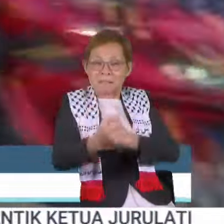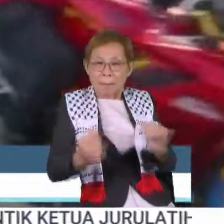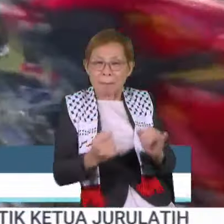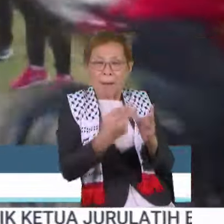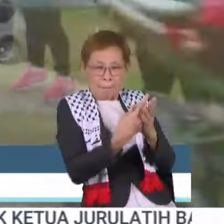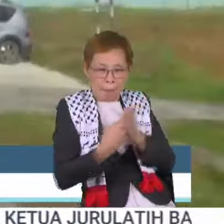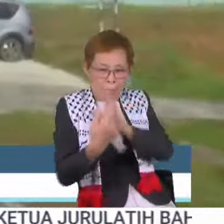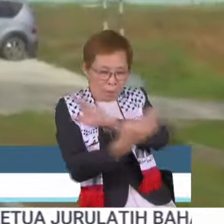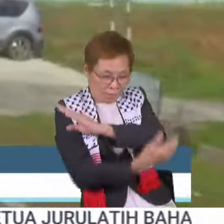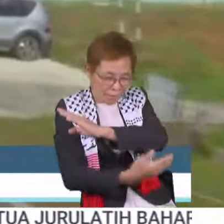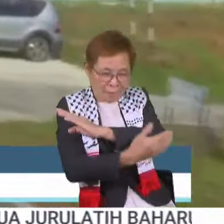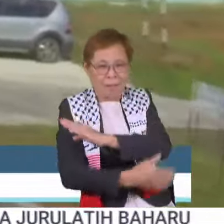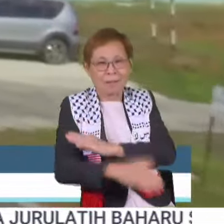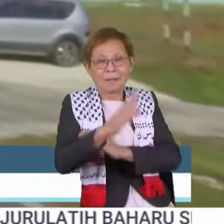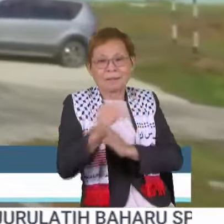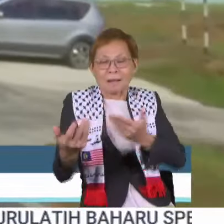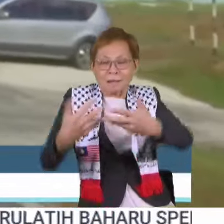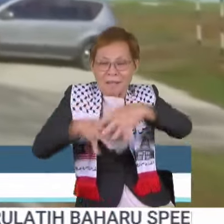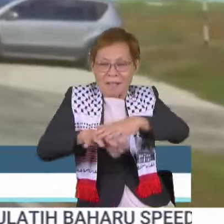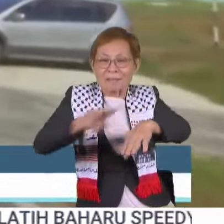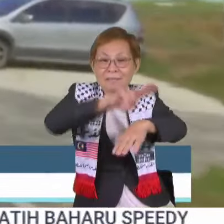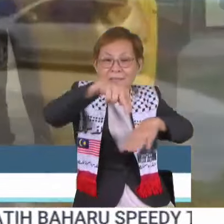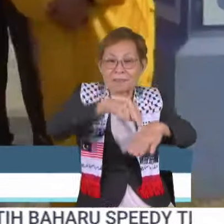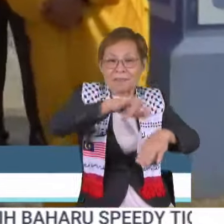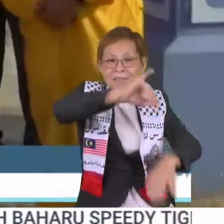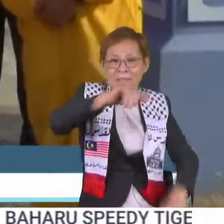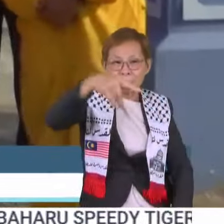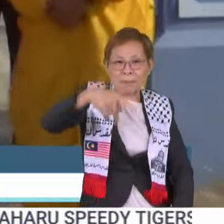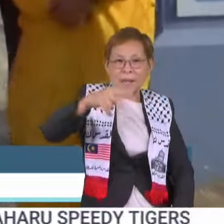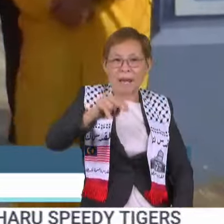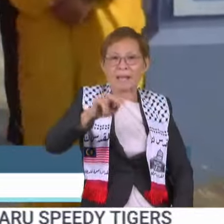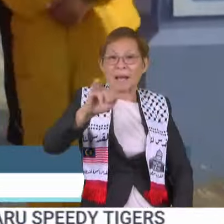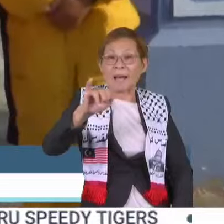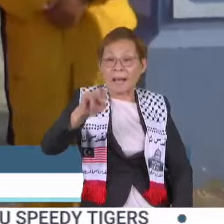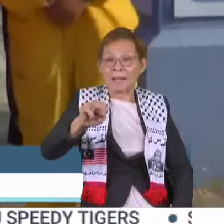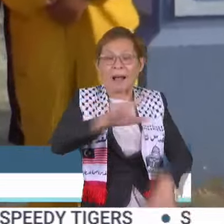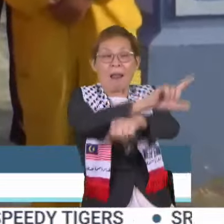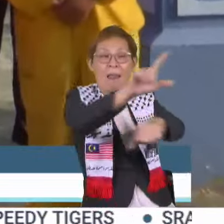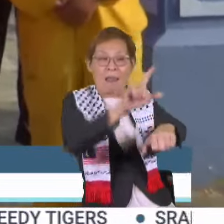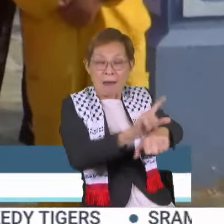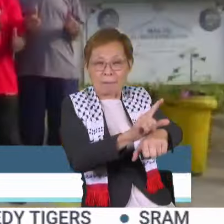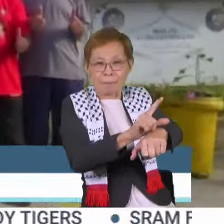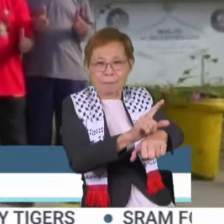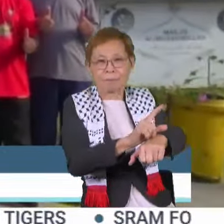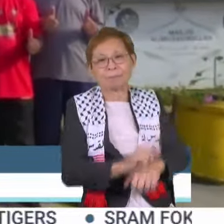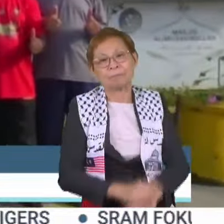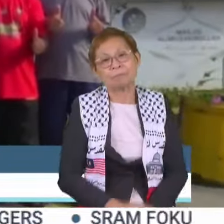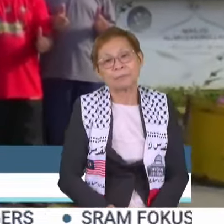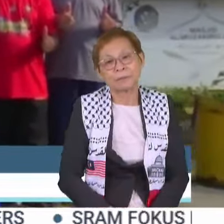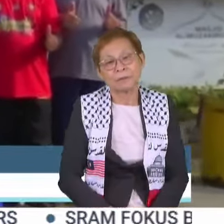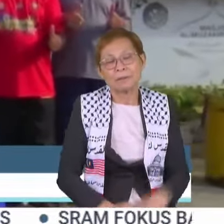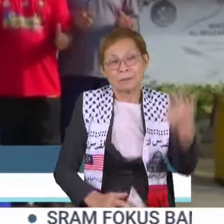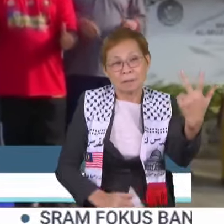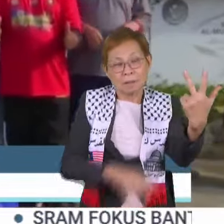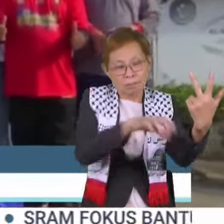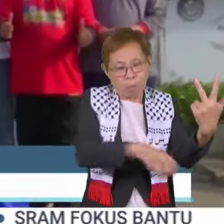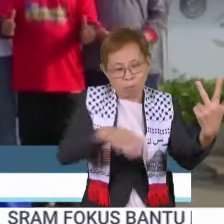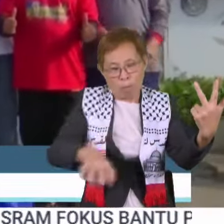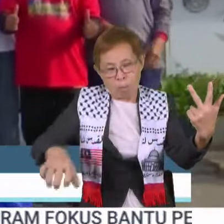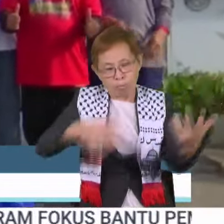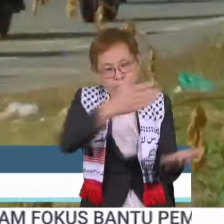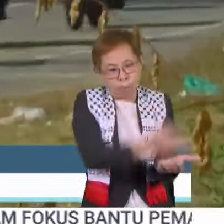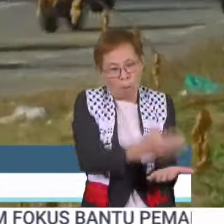perpaduan negara dan integrasi nasional jpnin Labuan Easter dikawan tiga lokasi menjadi